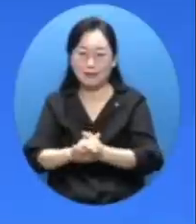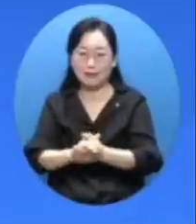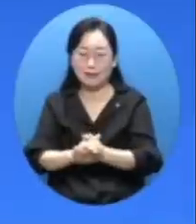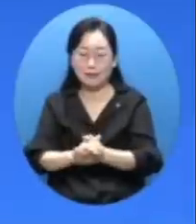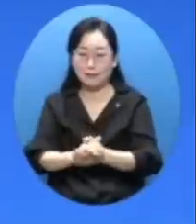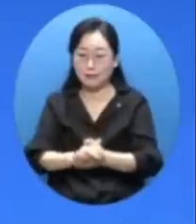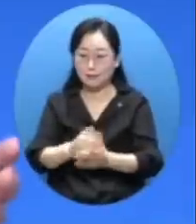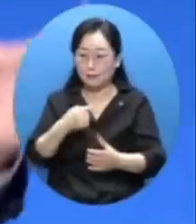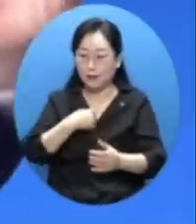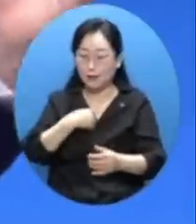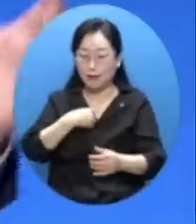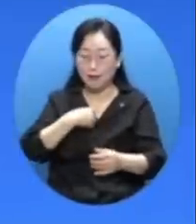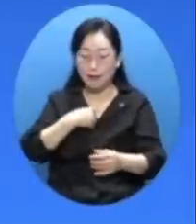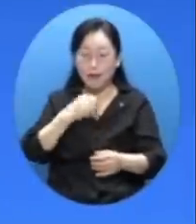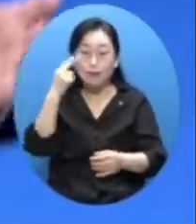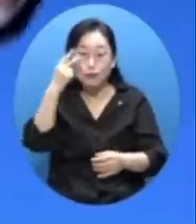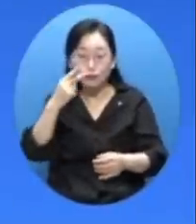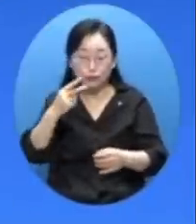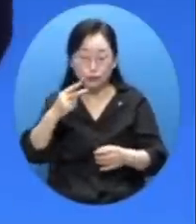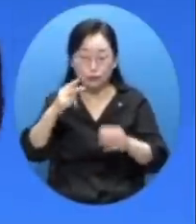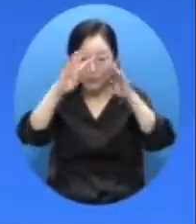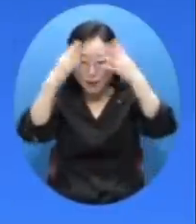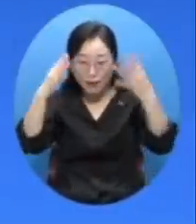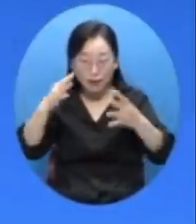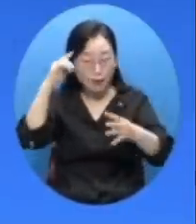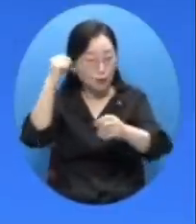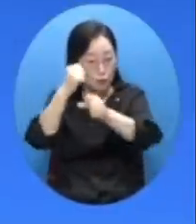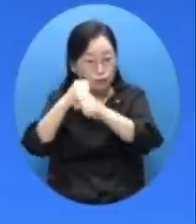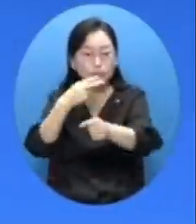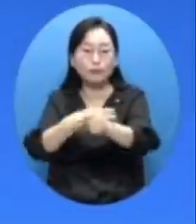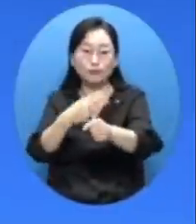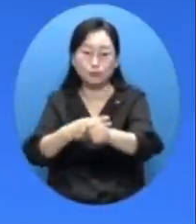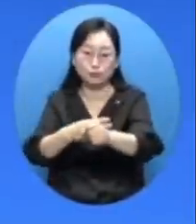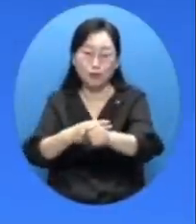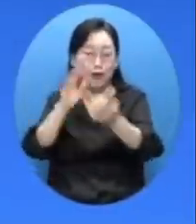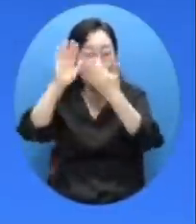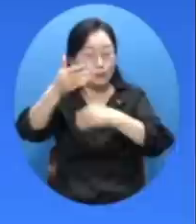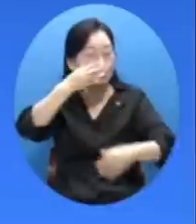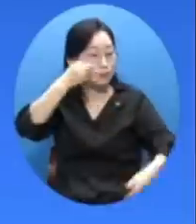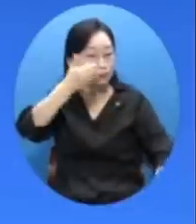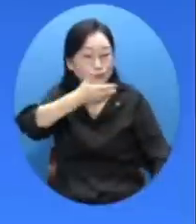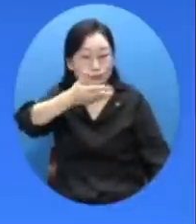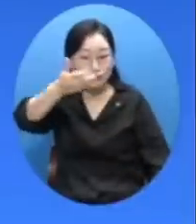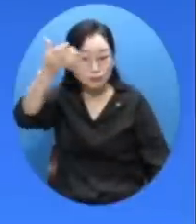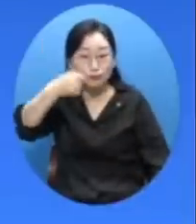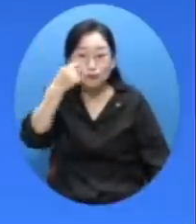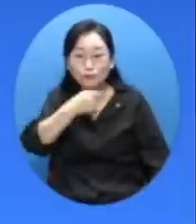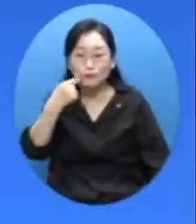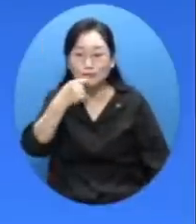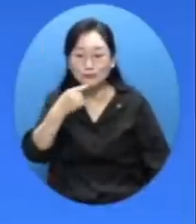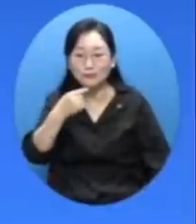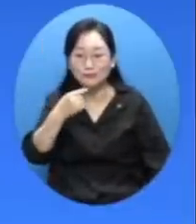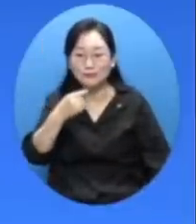본인은 스탠포드 연구교수로서 창창하게 자기 교수로 길이 열려 있는데